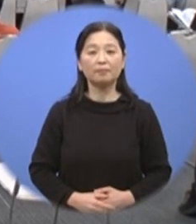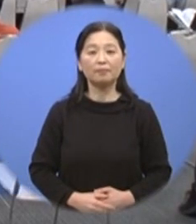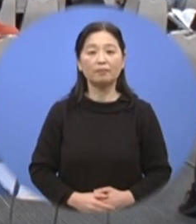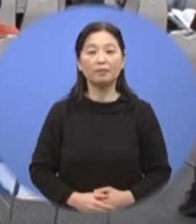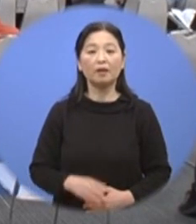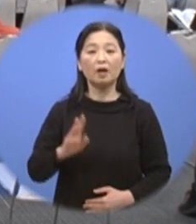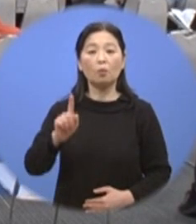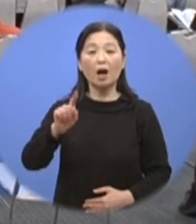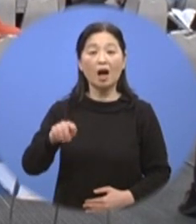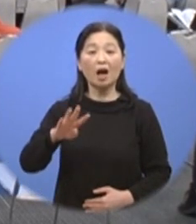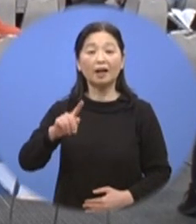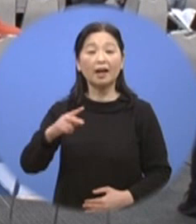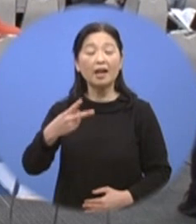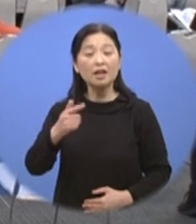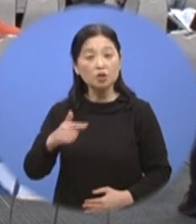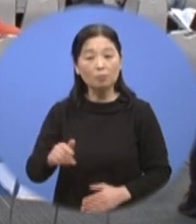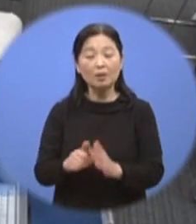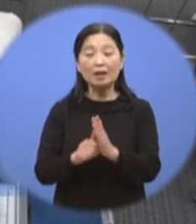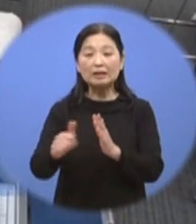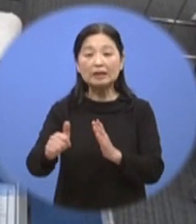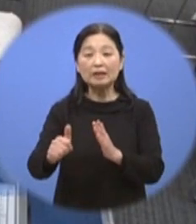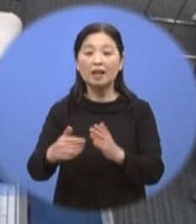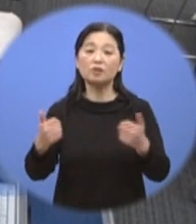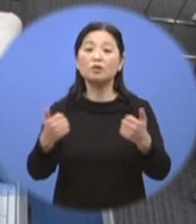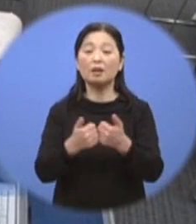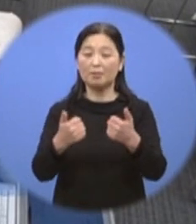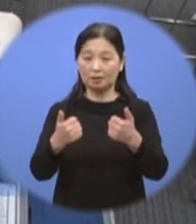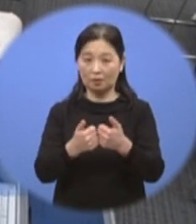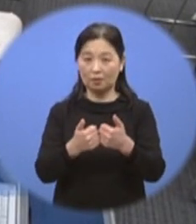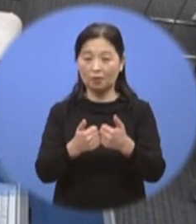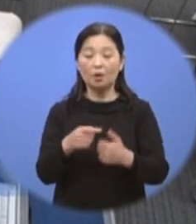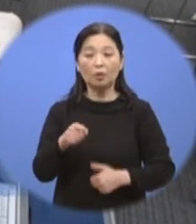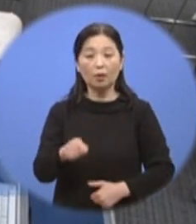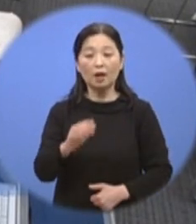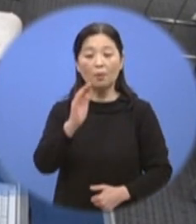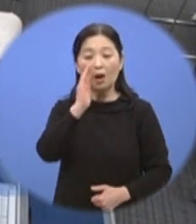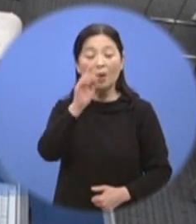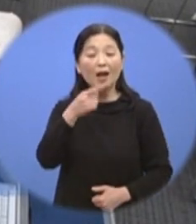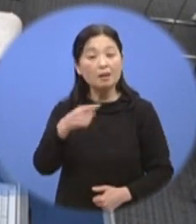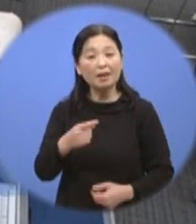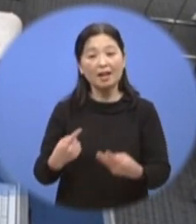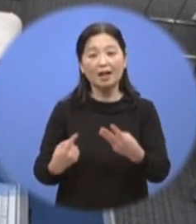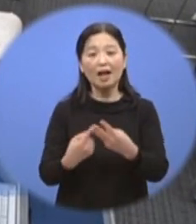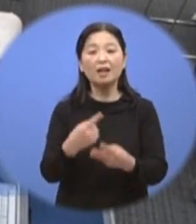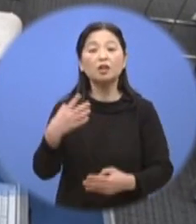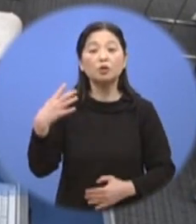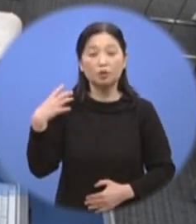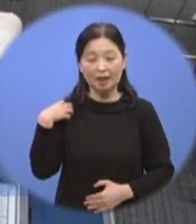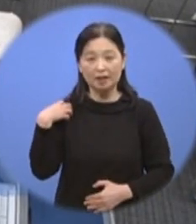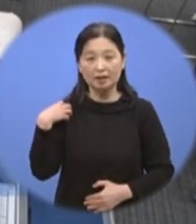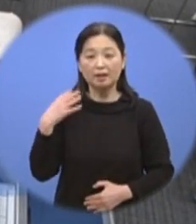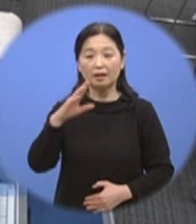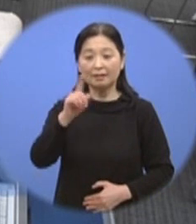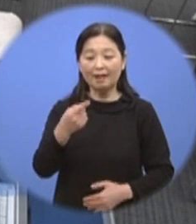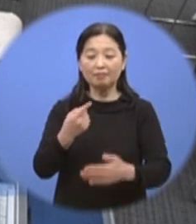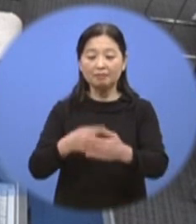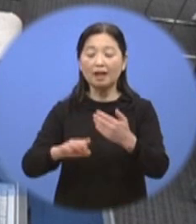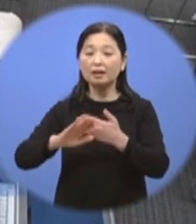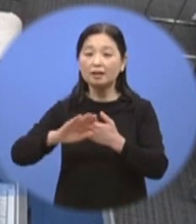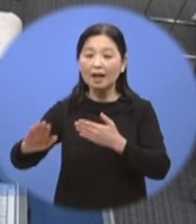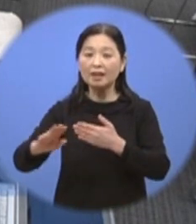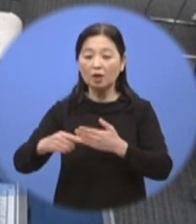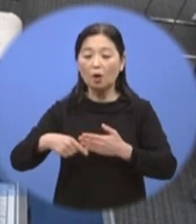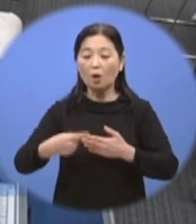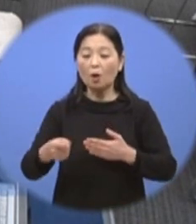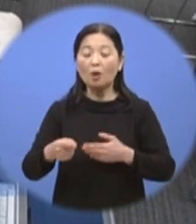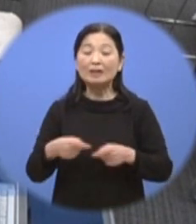ワーケーションリーダーズサミットと題したこの催しは和歌山県が主催したもので、県内外の企業や自治体の